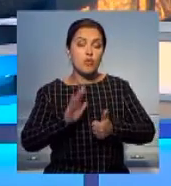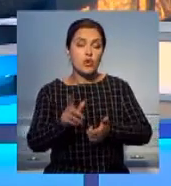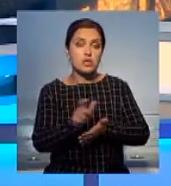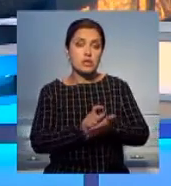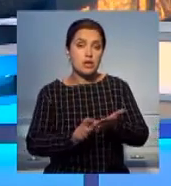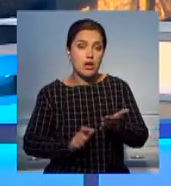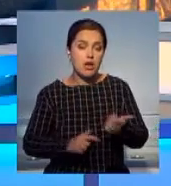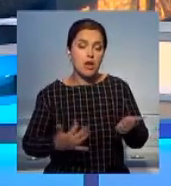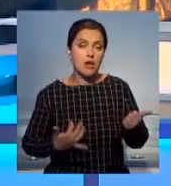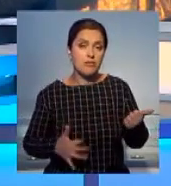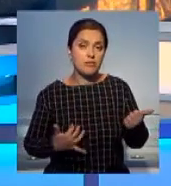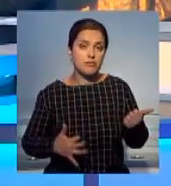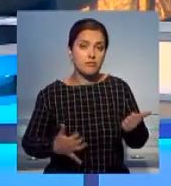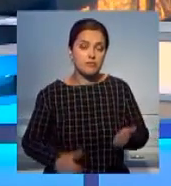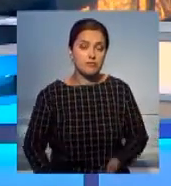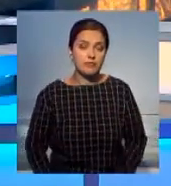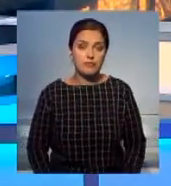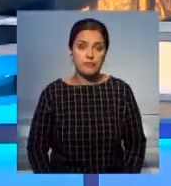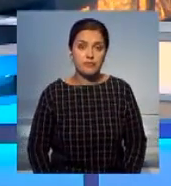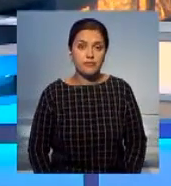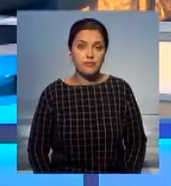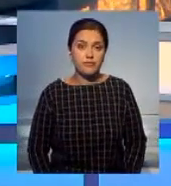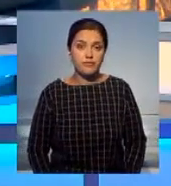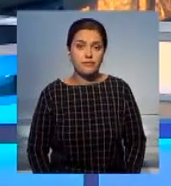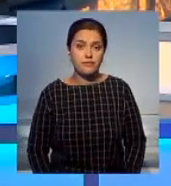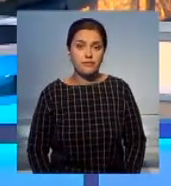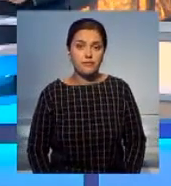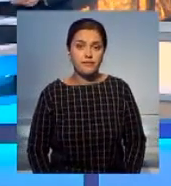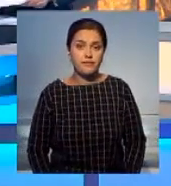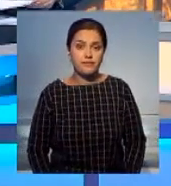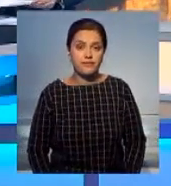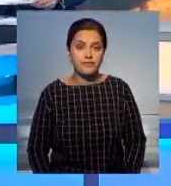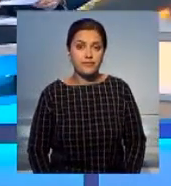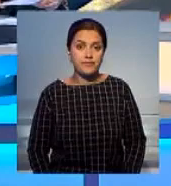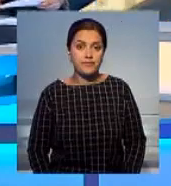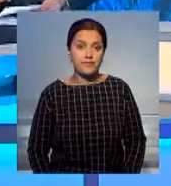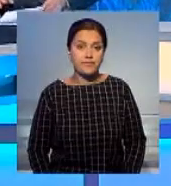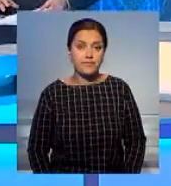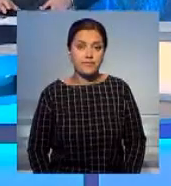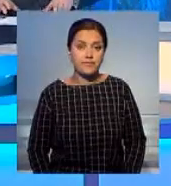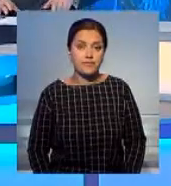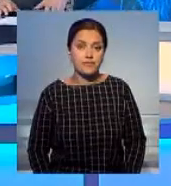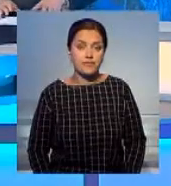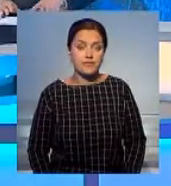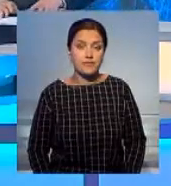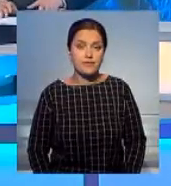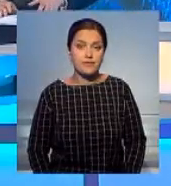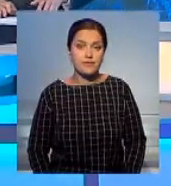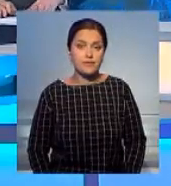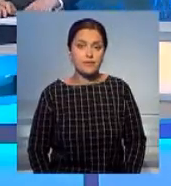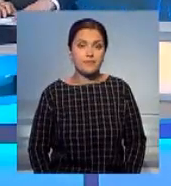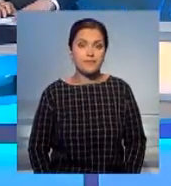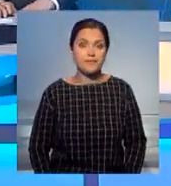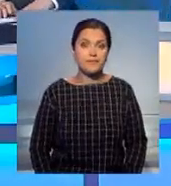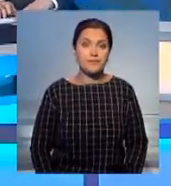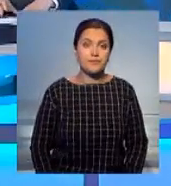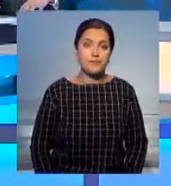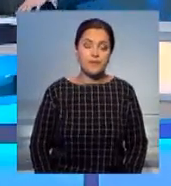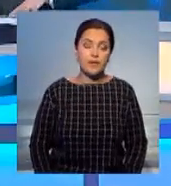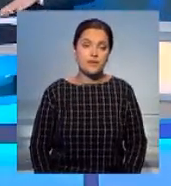На этом у меня все. Сергей. Спасибо, Наталья. Я напомню, на прямой связи со студией из Костанае была моя коллега Наталья